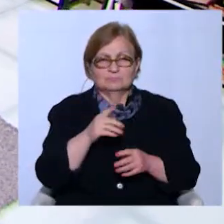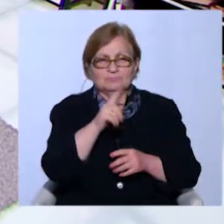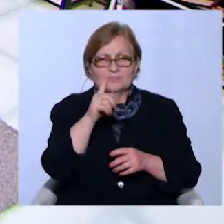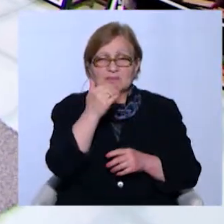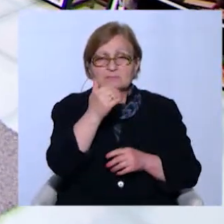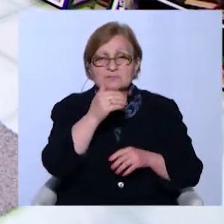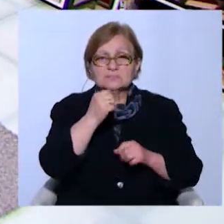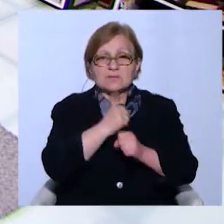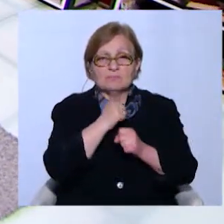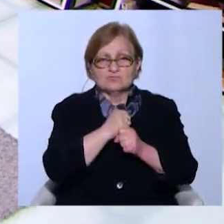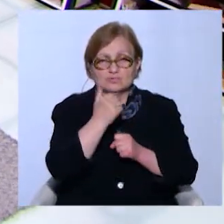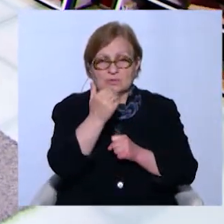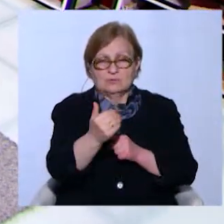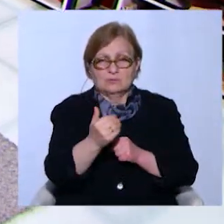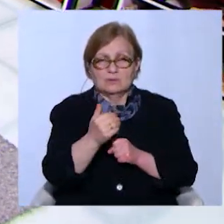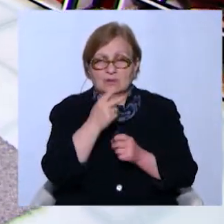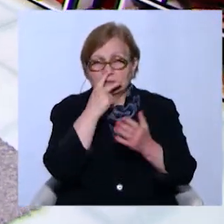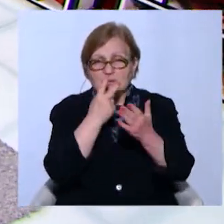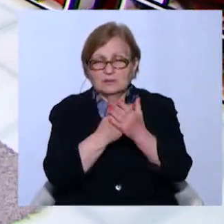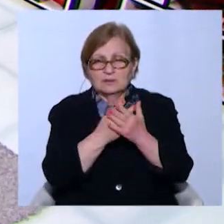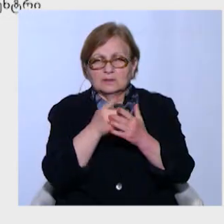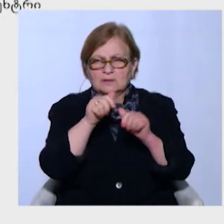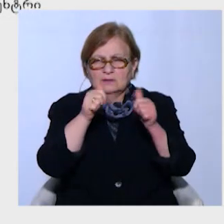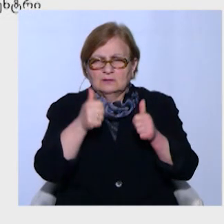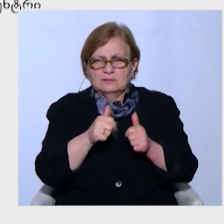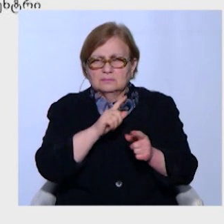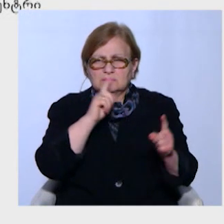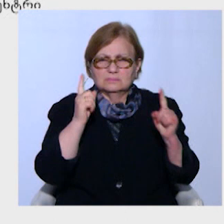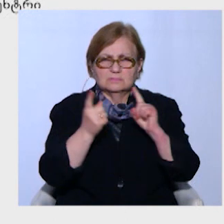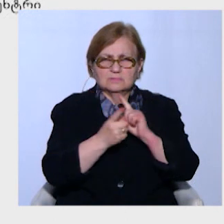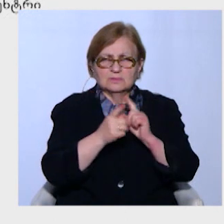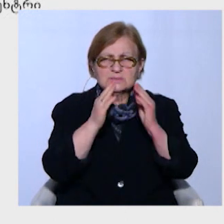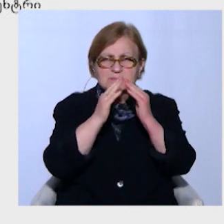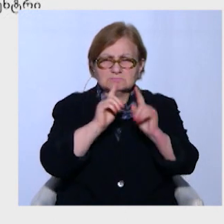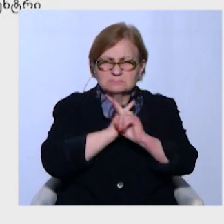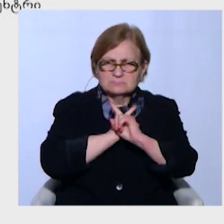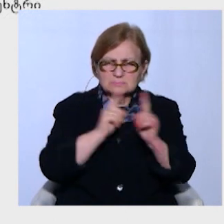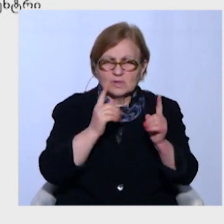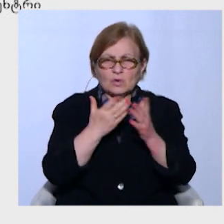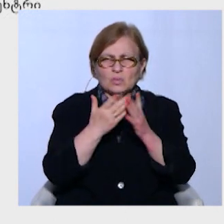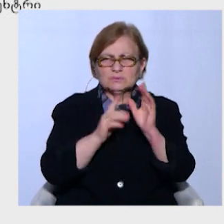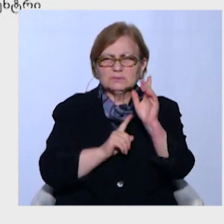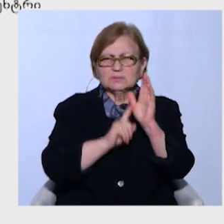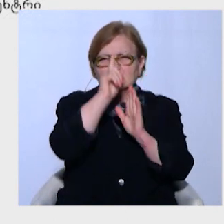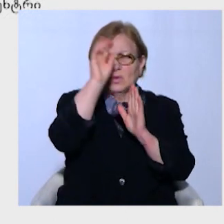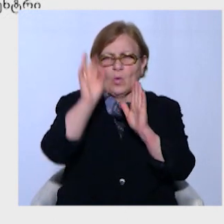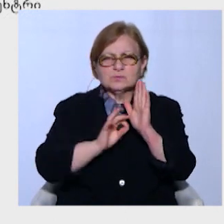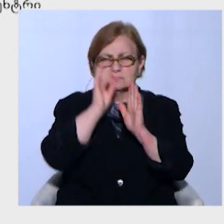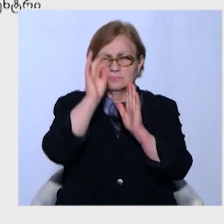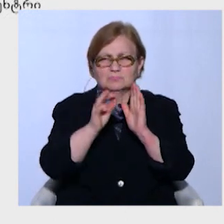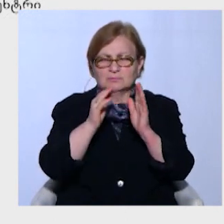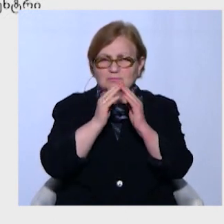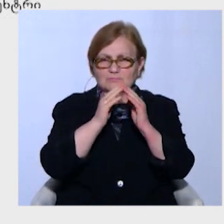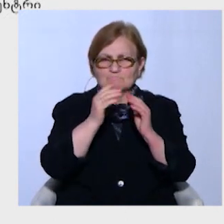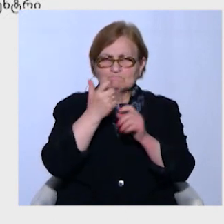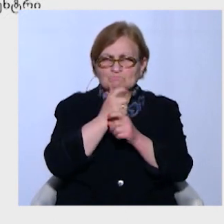ჰადიდის ნამუშევრები. როგორც ხედავთ, ნახეთ, ფორმა შეცვალა მთლიანად შენობების, უფრო კოსმიური ნაგებობები იყო მისი, ძალიან